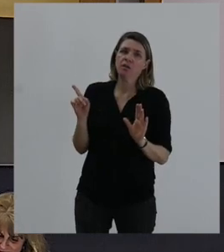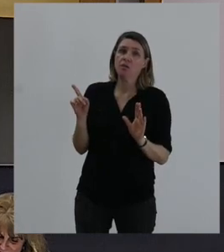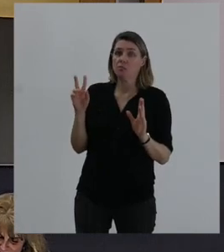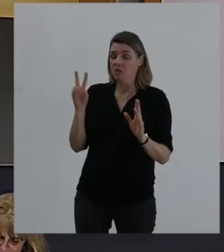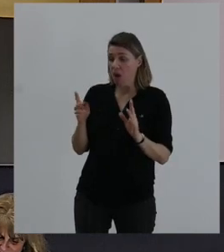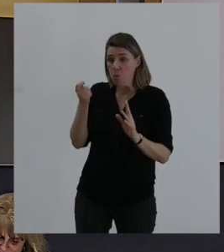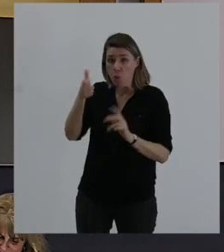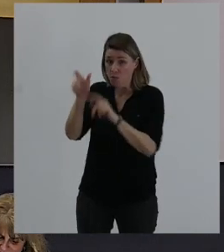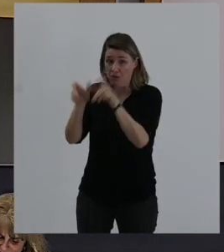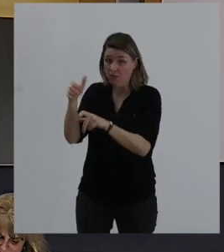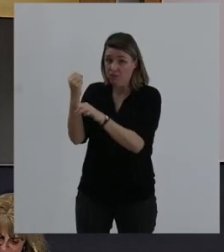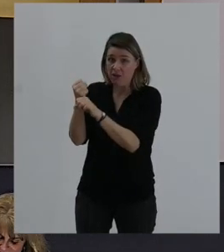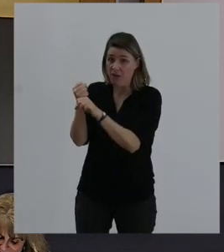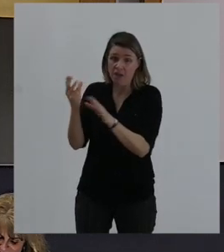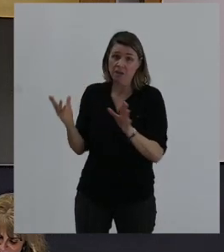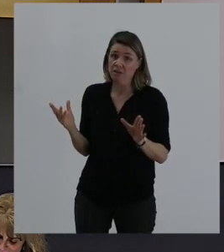bras